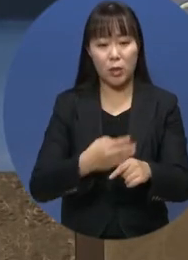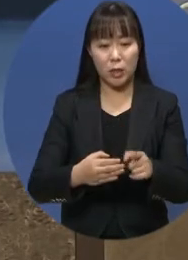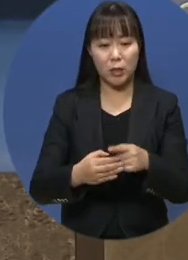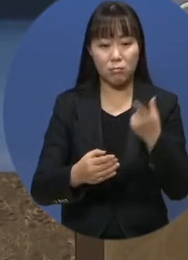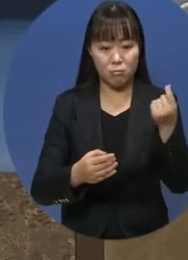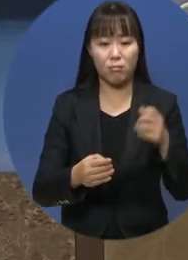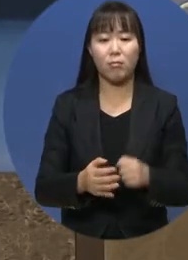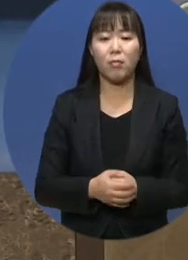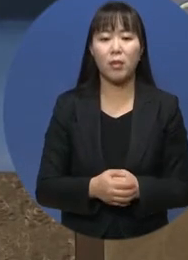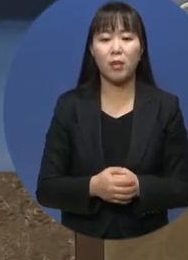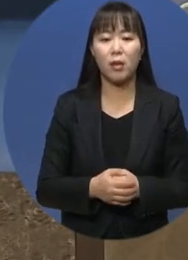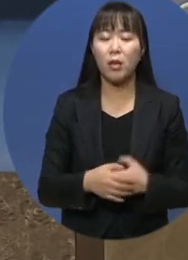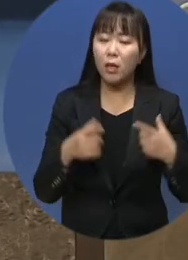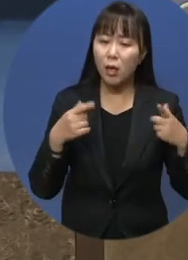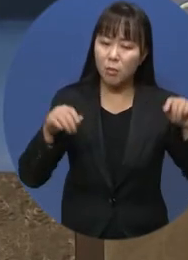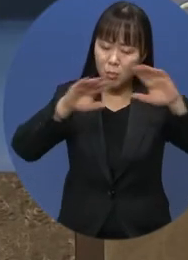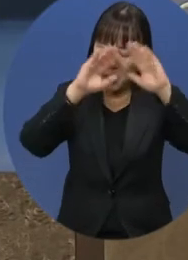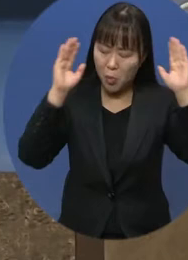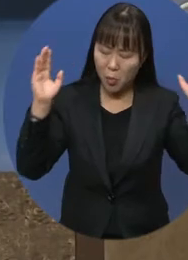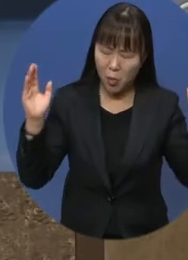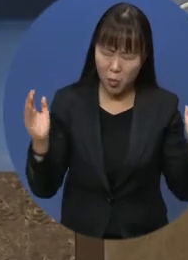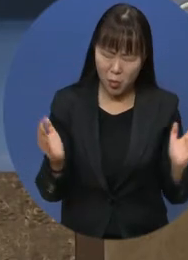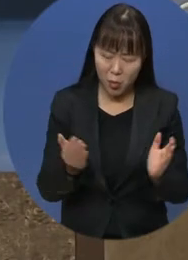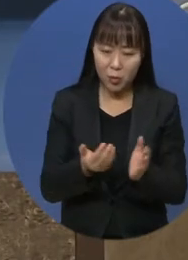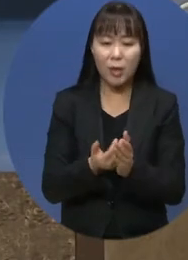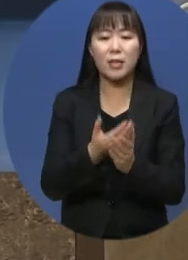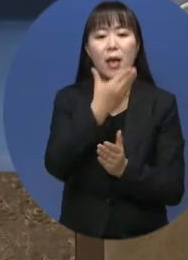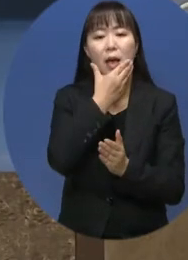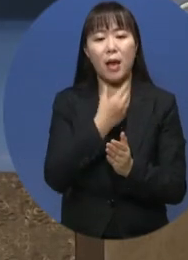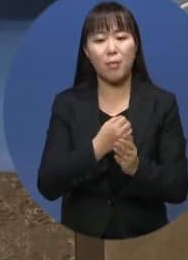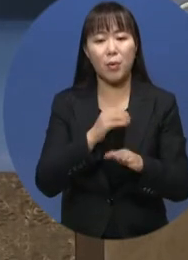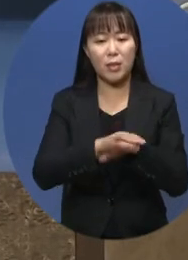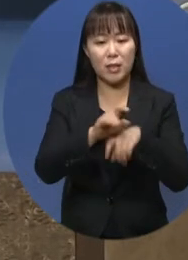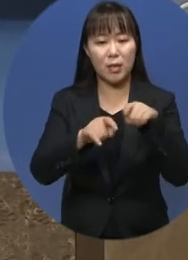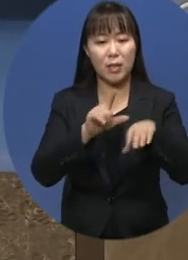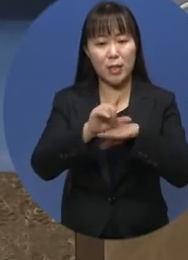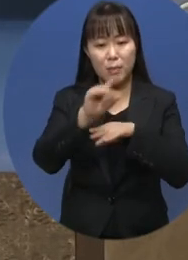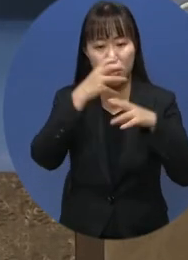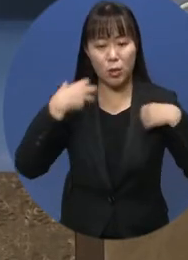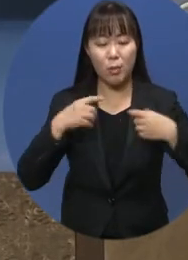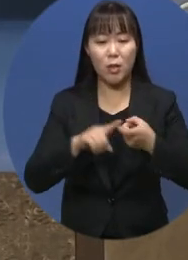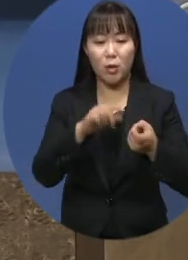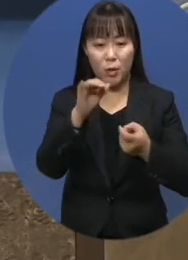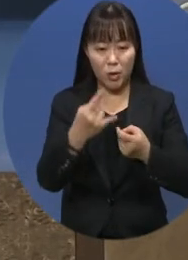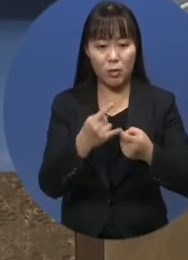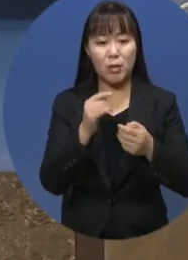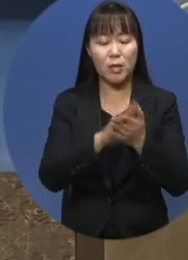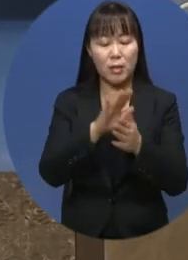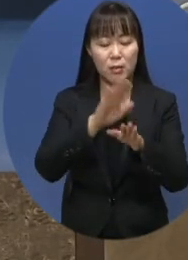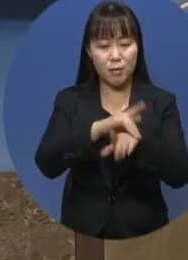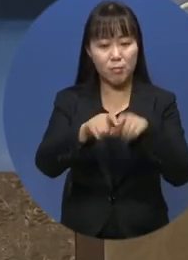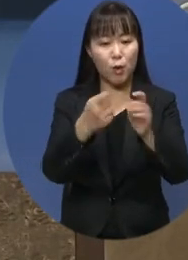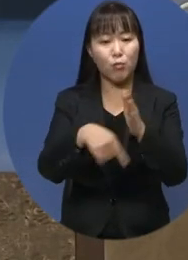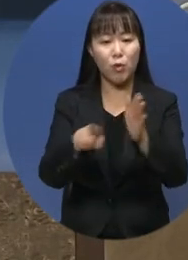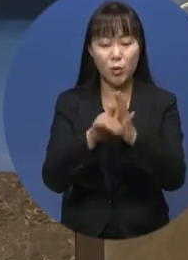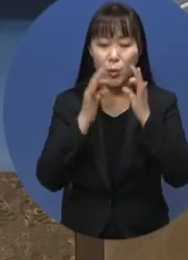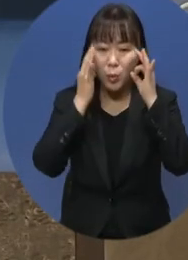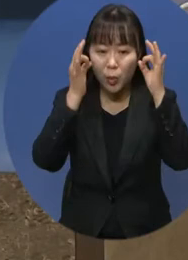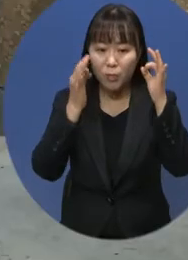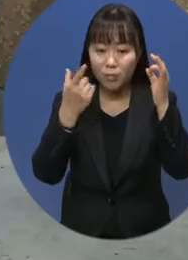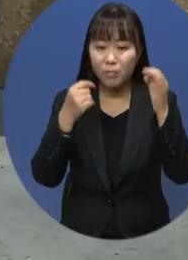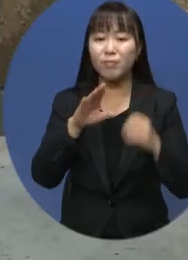말씀하시는 그런 내용이다 2 이 행복 실현 지방정부 협의해서 또 시련을 하기 위해서 s 쓰고 계신것